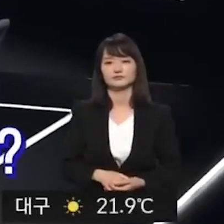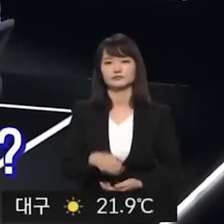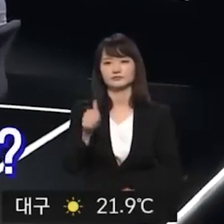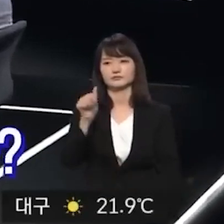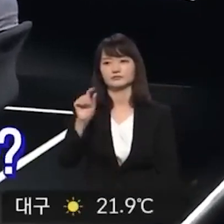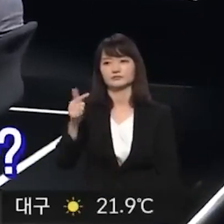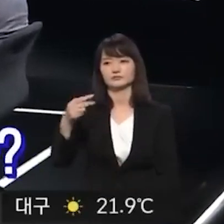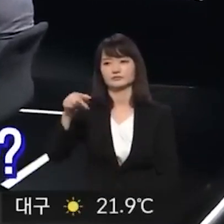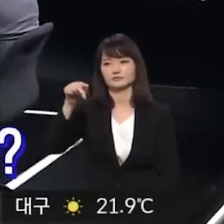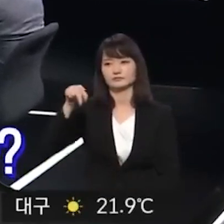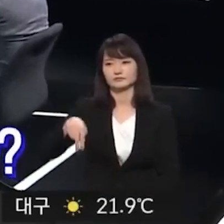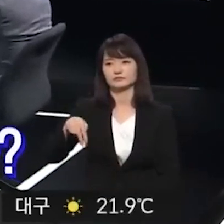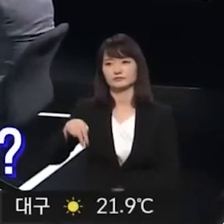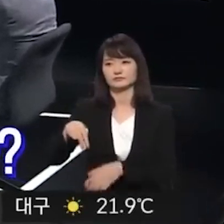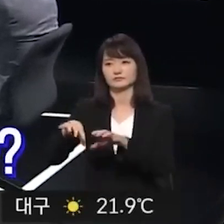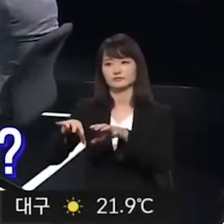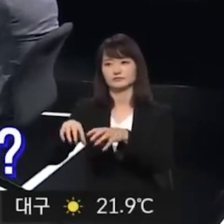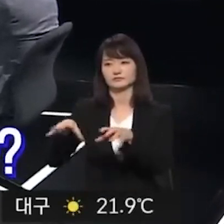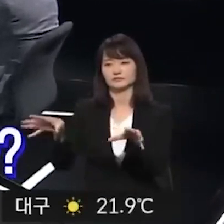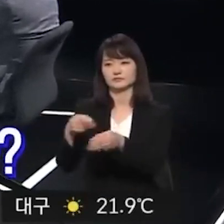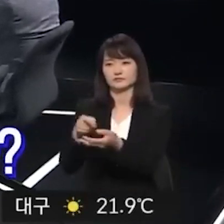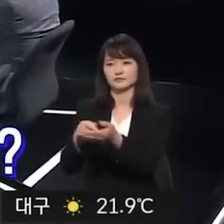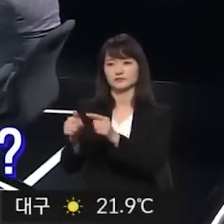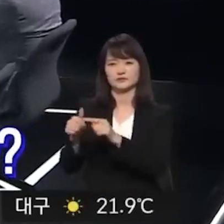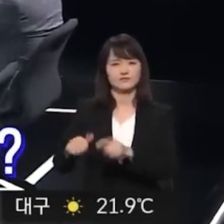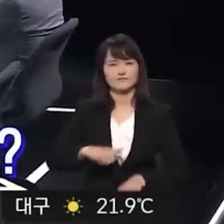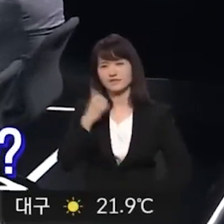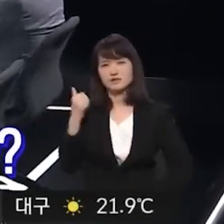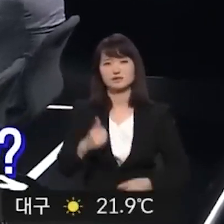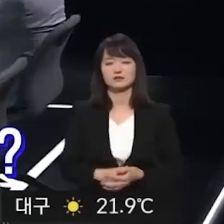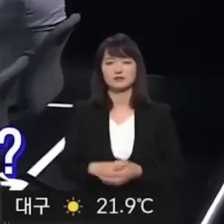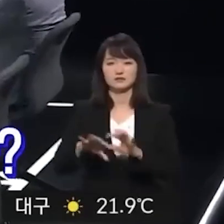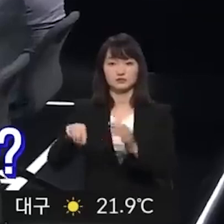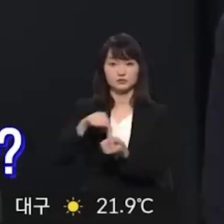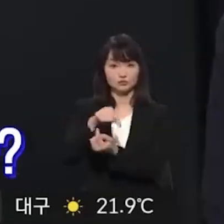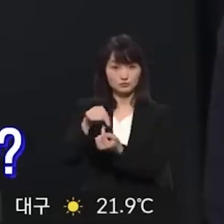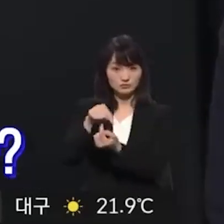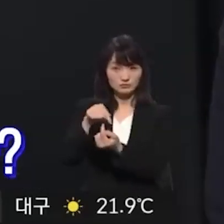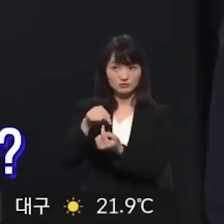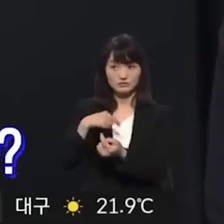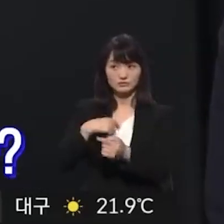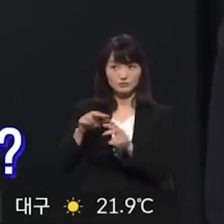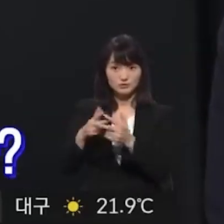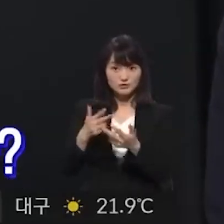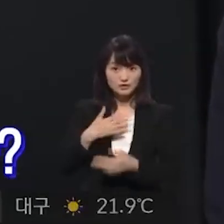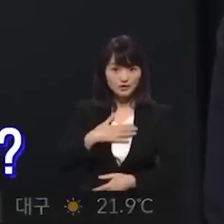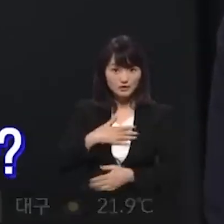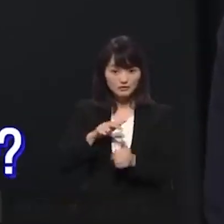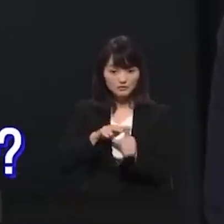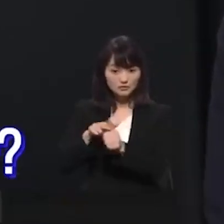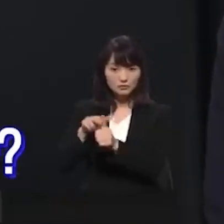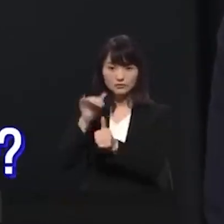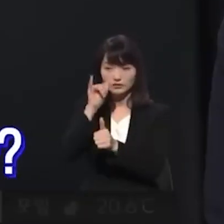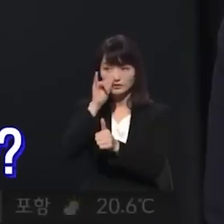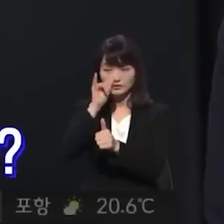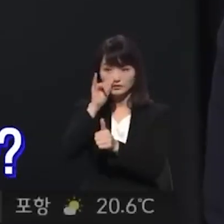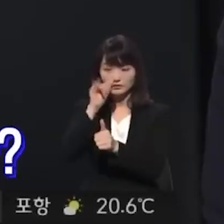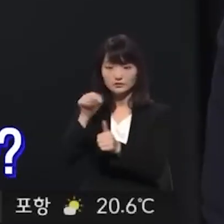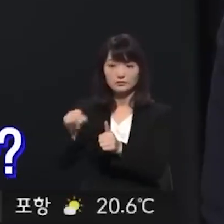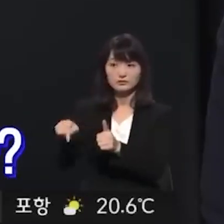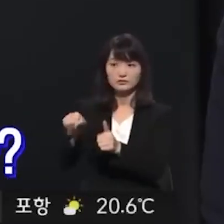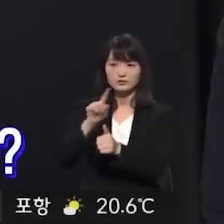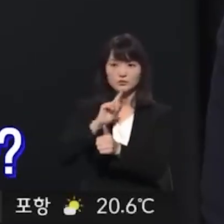현덕 수총리가 화가 많이 나 있다고 생각을 합니다 국정 운영을 하는데 있어서 본인이 알아야 될 정보들이 있는데 이게